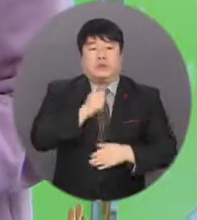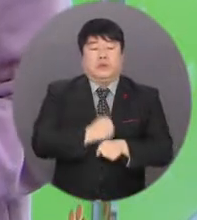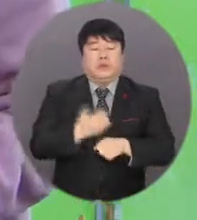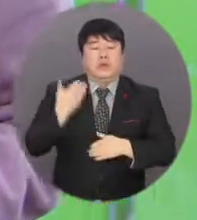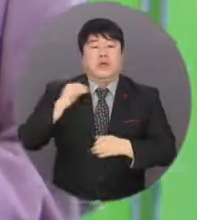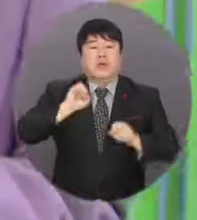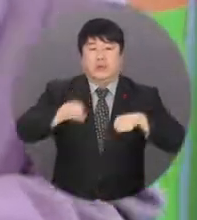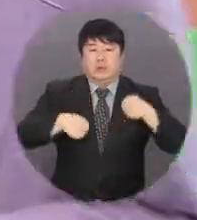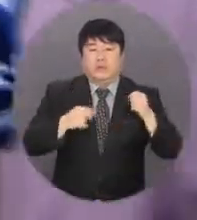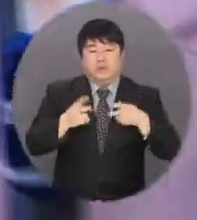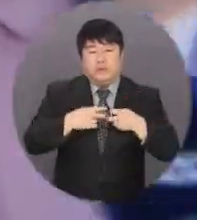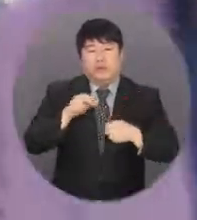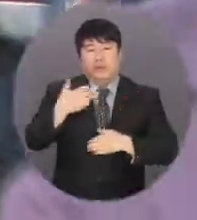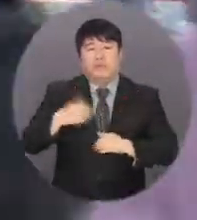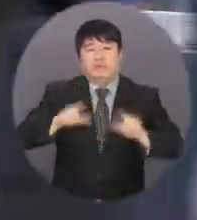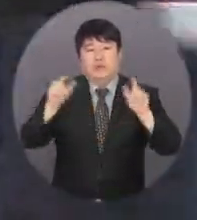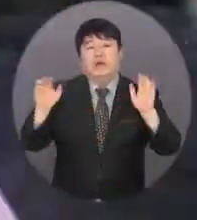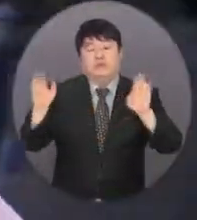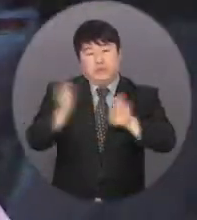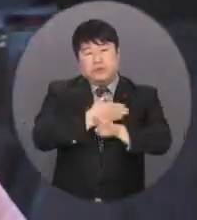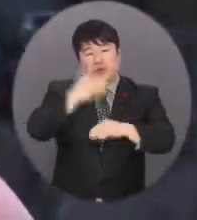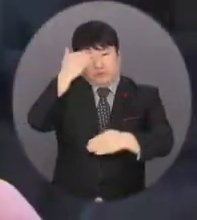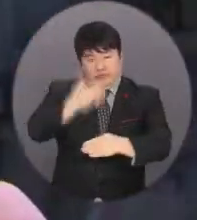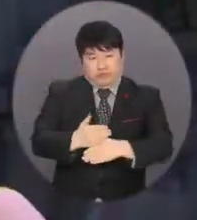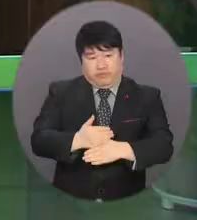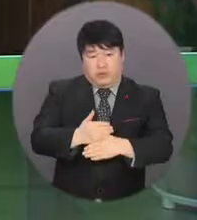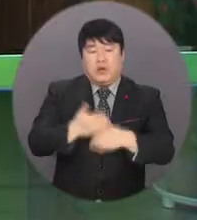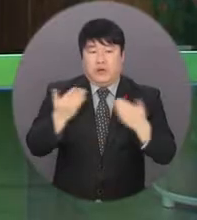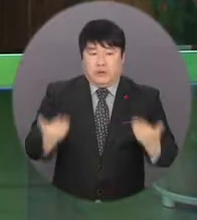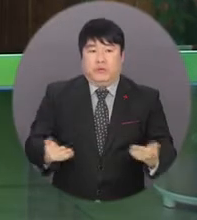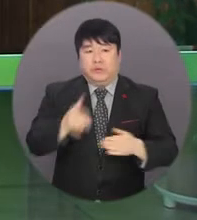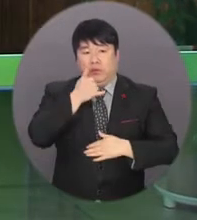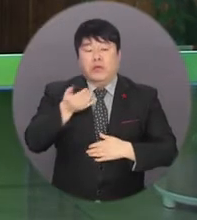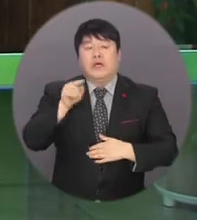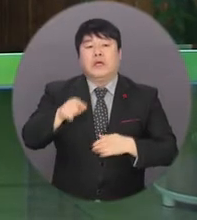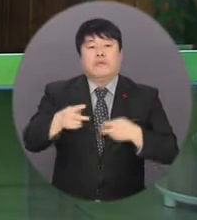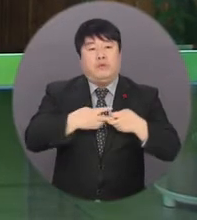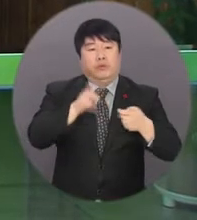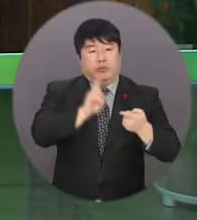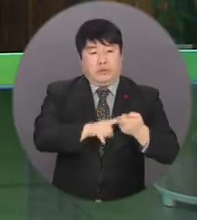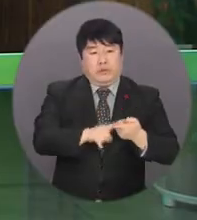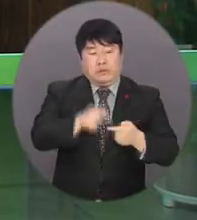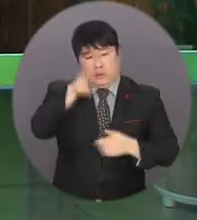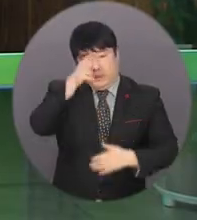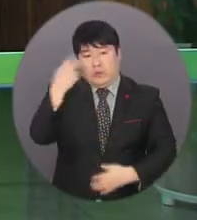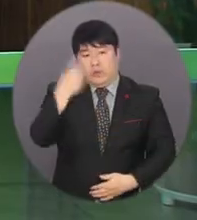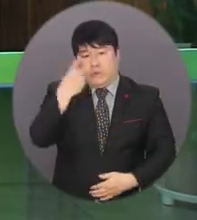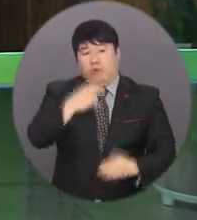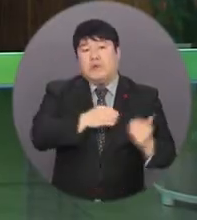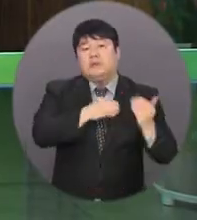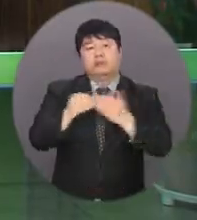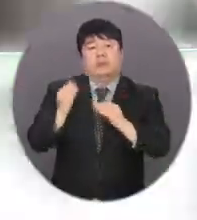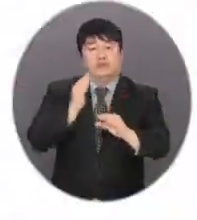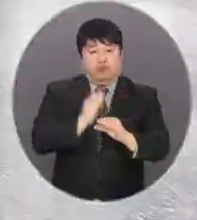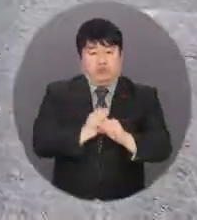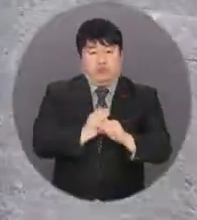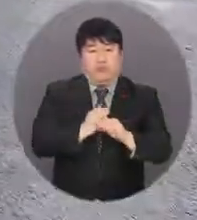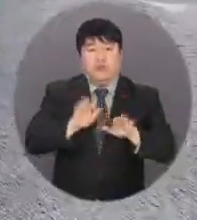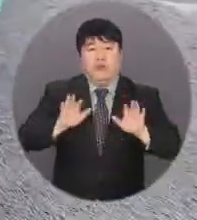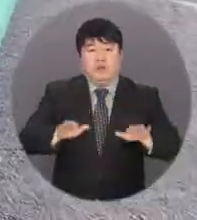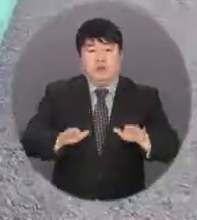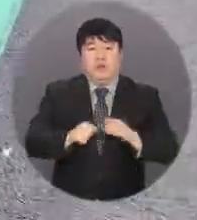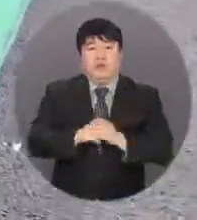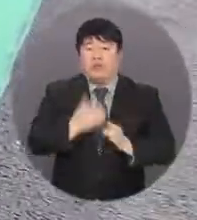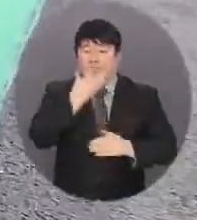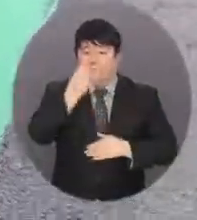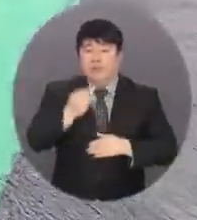지난 18일부터 이렇게 문을 닫고 휴진에 들어갔습니다. 이 병원에 대한 경찰 수사가 진행 중인 가운데